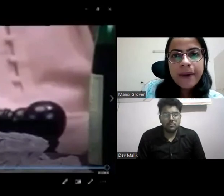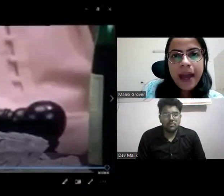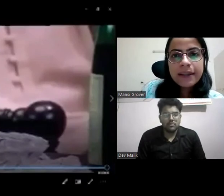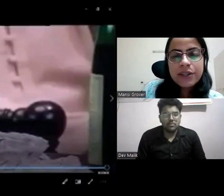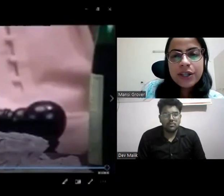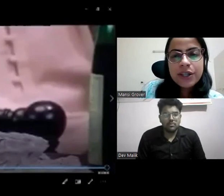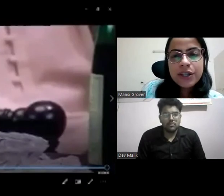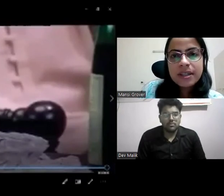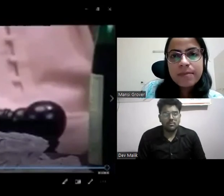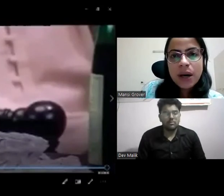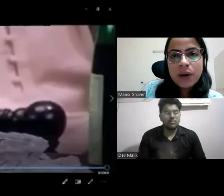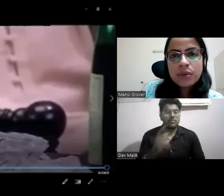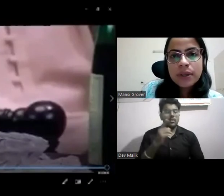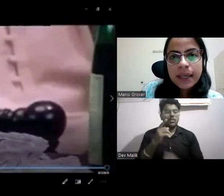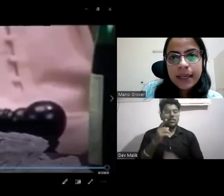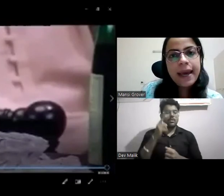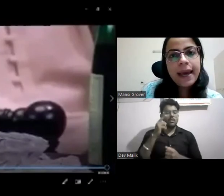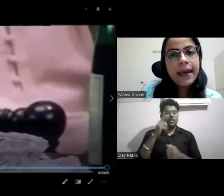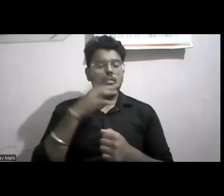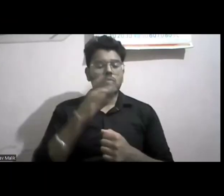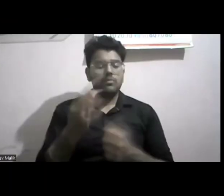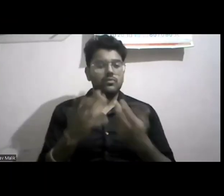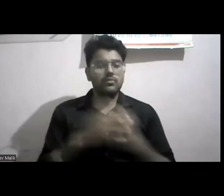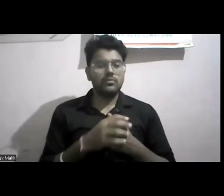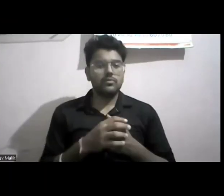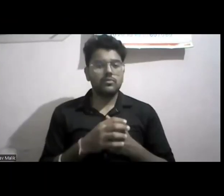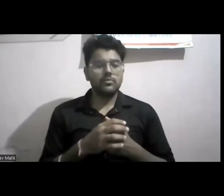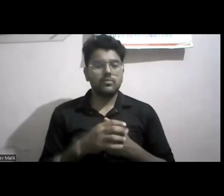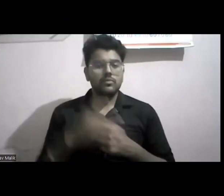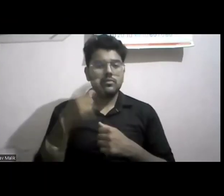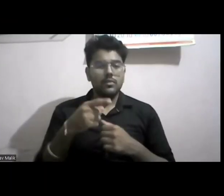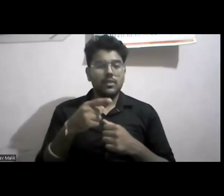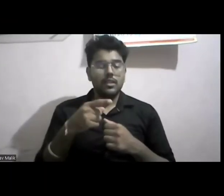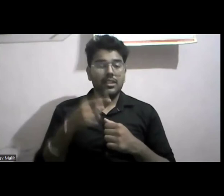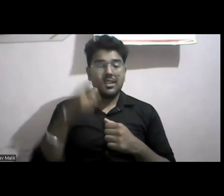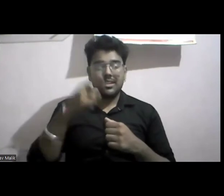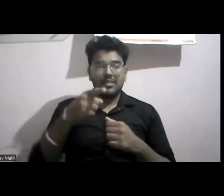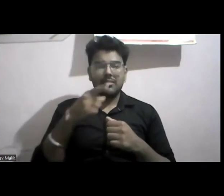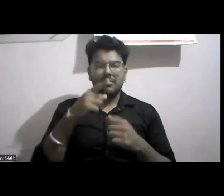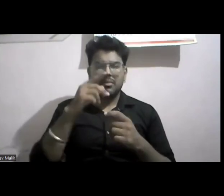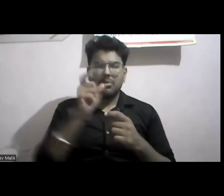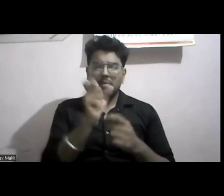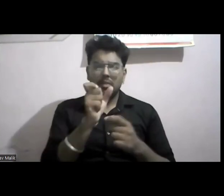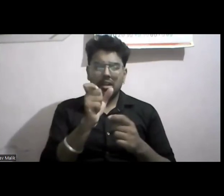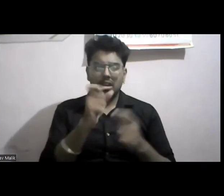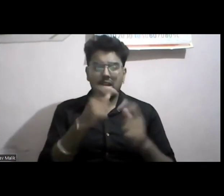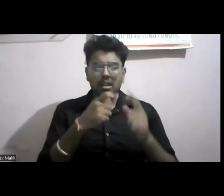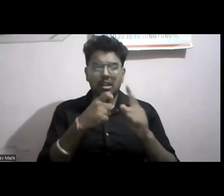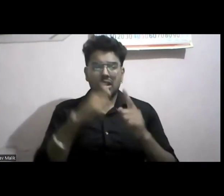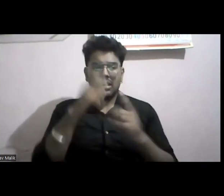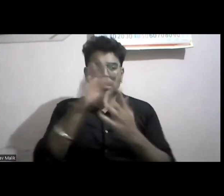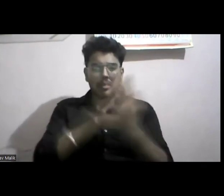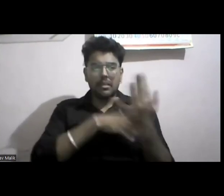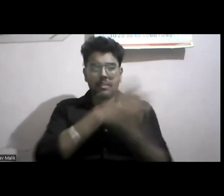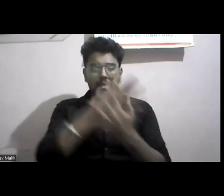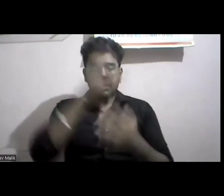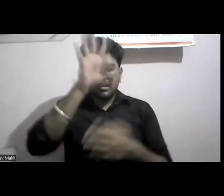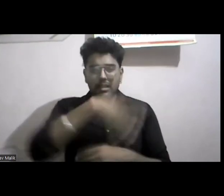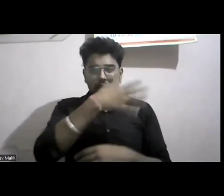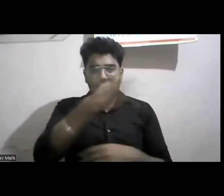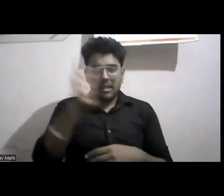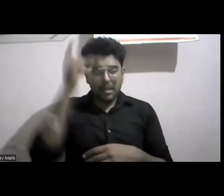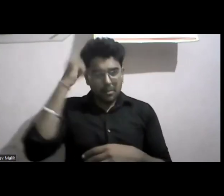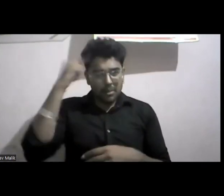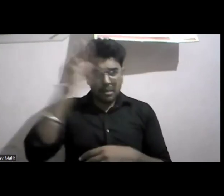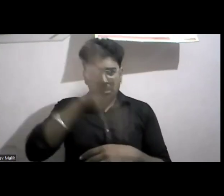द फैक्ट दैट शी टॉक्स अबाउट कैद खाना, राइट? दिस वर्ड दैट शी यूजेस हियर ऑफ कैद